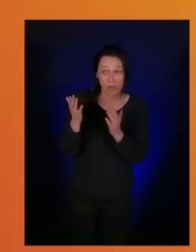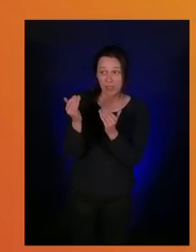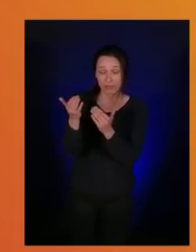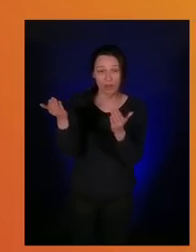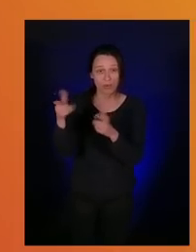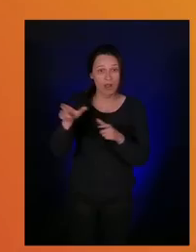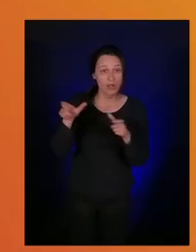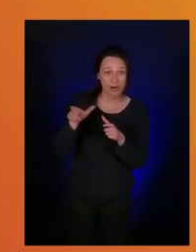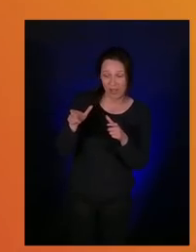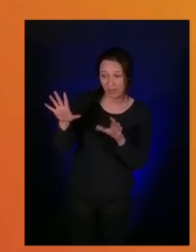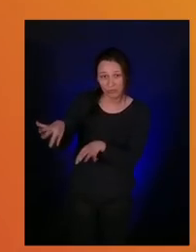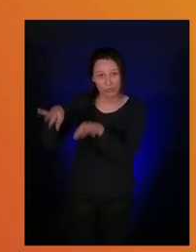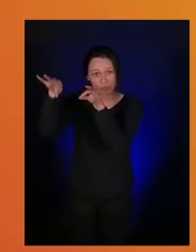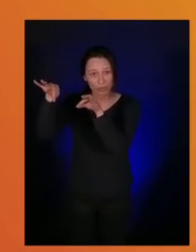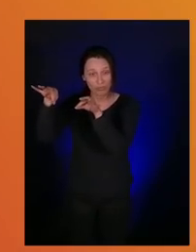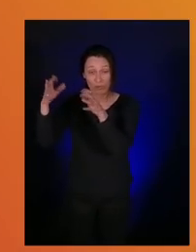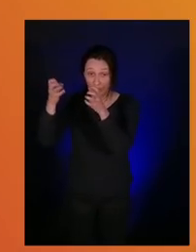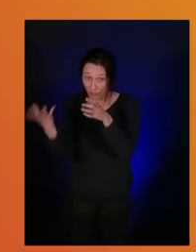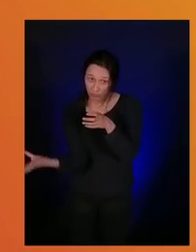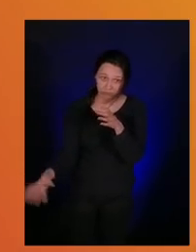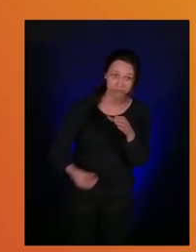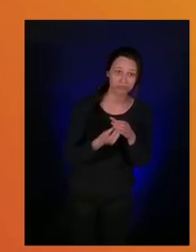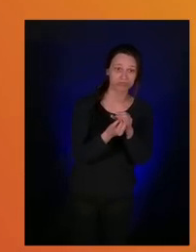d'autres d'espoir.